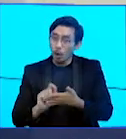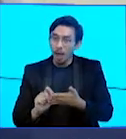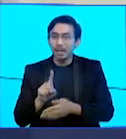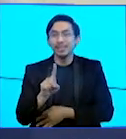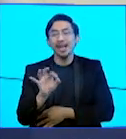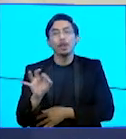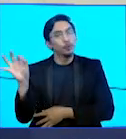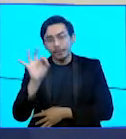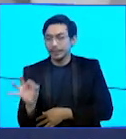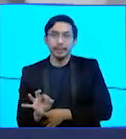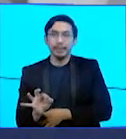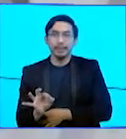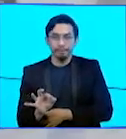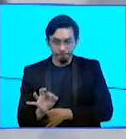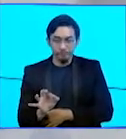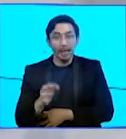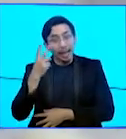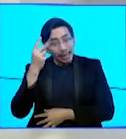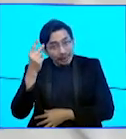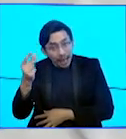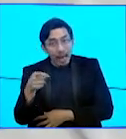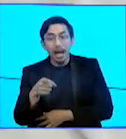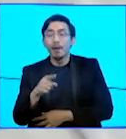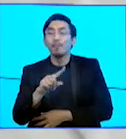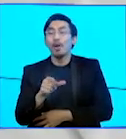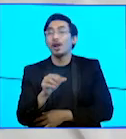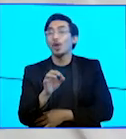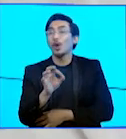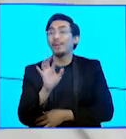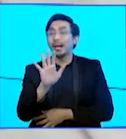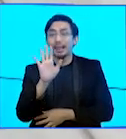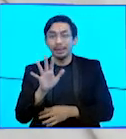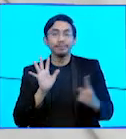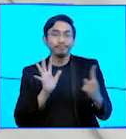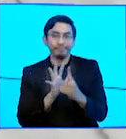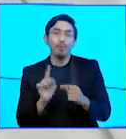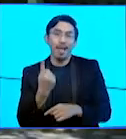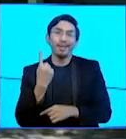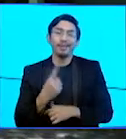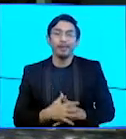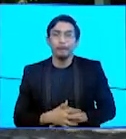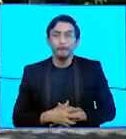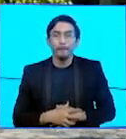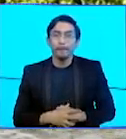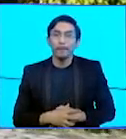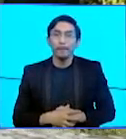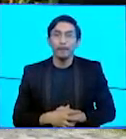pembelajaran tatap muka di Sleman Oktober mendatang. Dari Sleman, Yogyakarta, Heru Trijoko, iNews melaporkan.